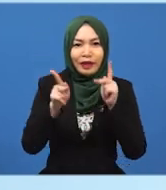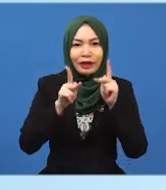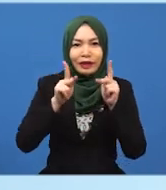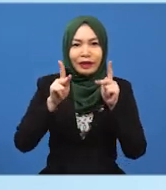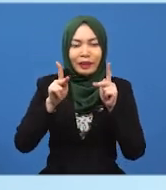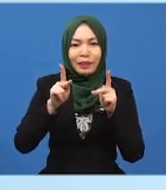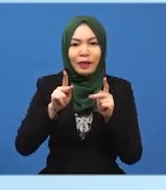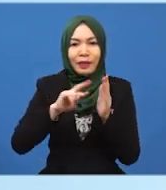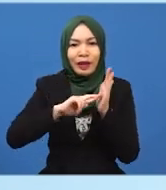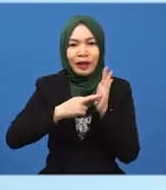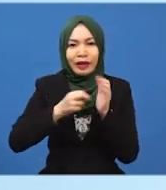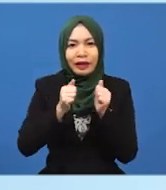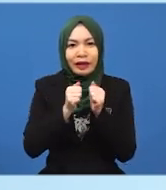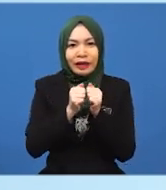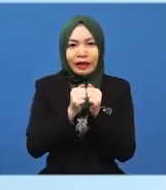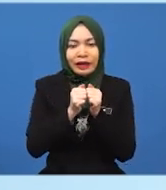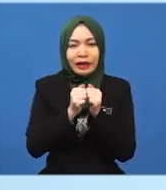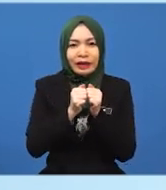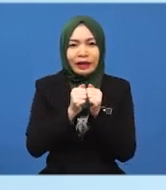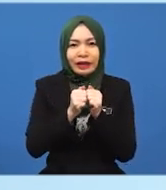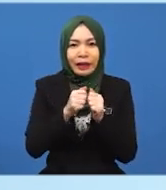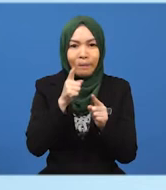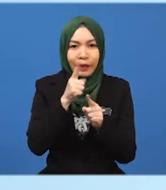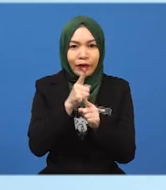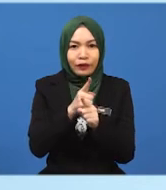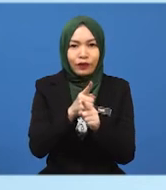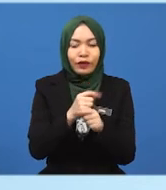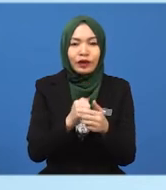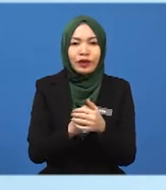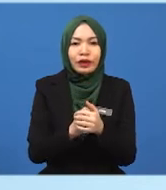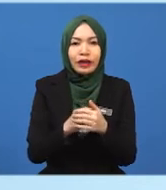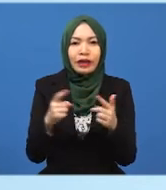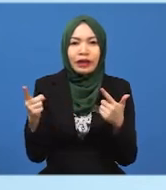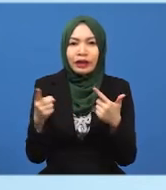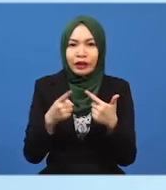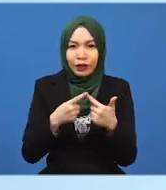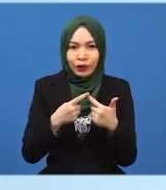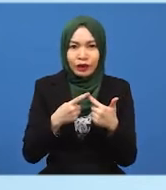menyatakan kata pemberi yang dipelajari dengan tepat. Dan yang kedua,